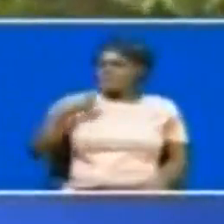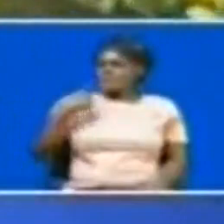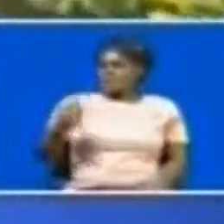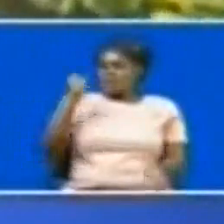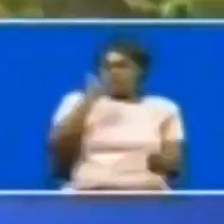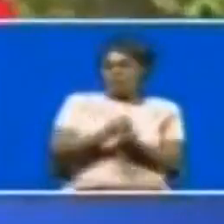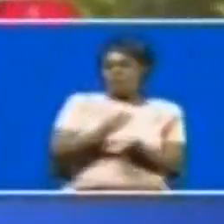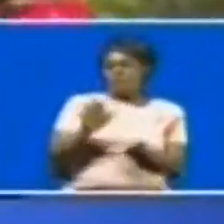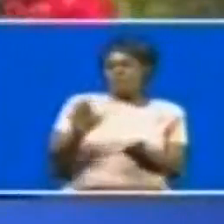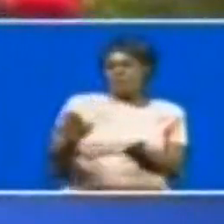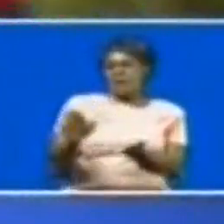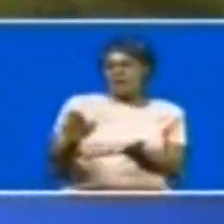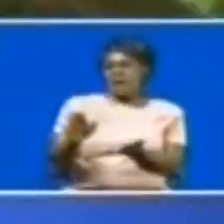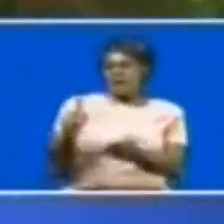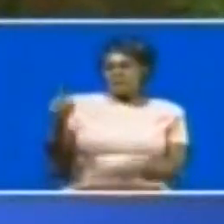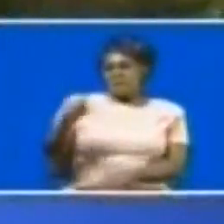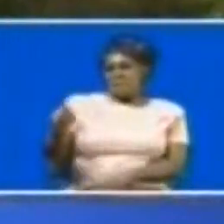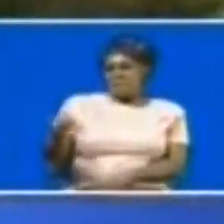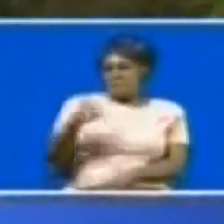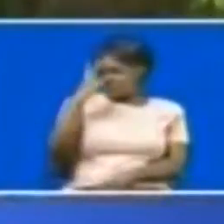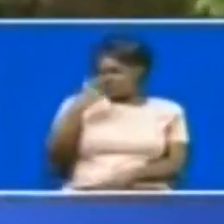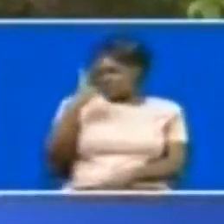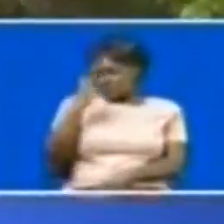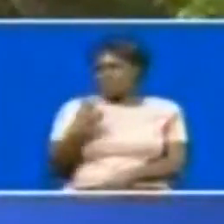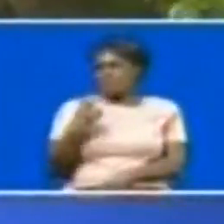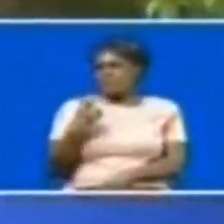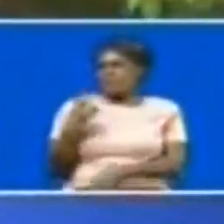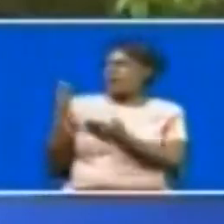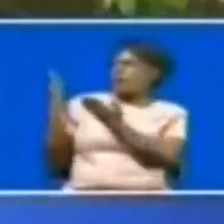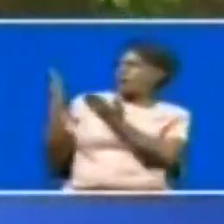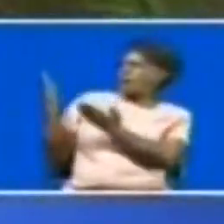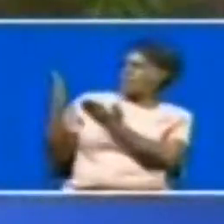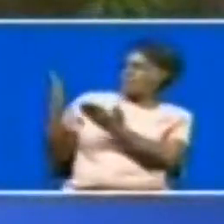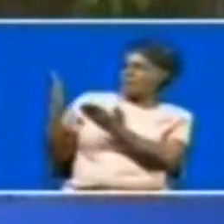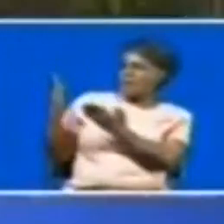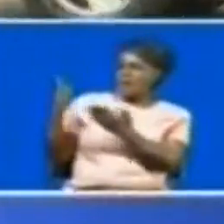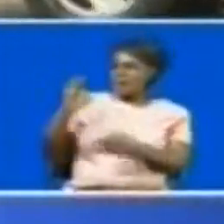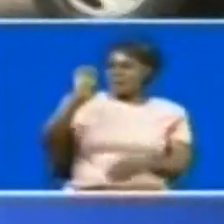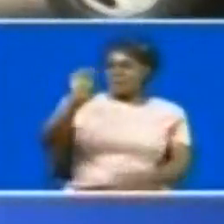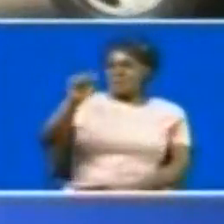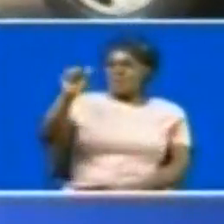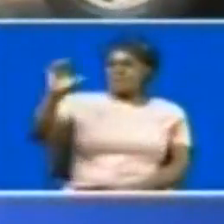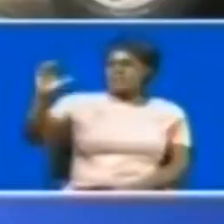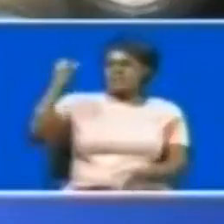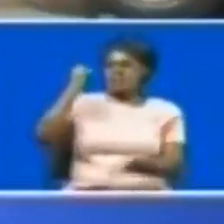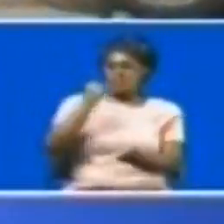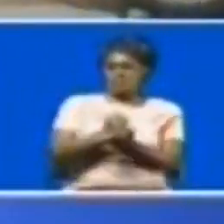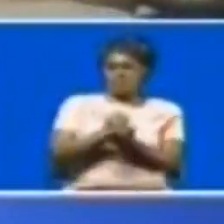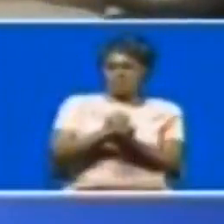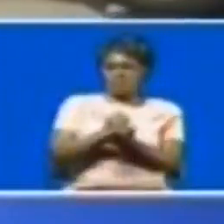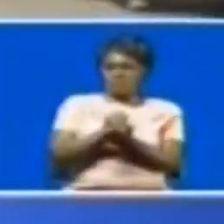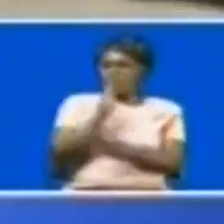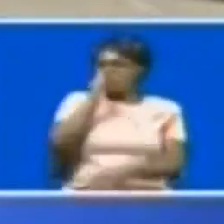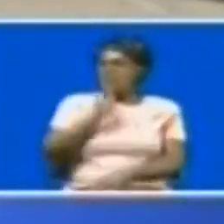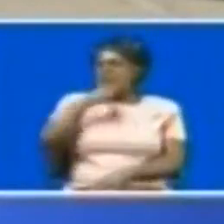anayesema afisi yake inaandaa mashtaka dhidi ya washukiwa hao, alifika hapa katika makao makuu ya eacc kwa kikao